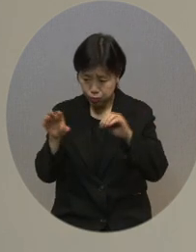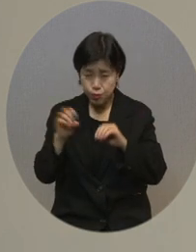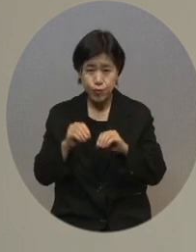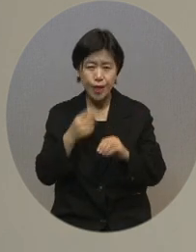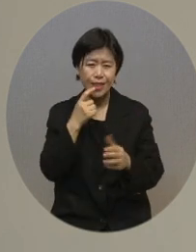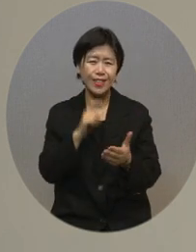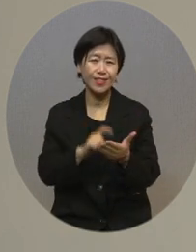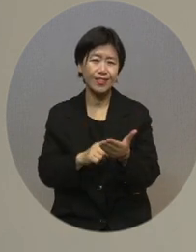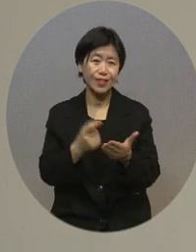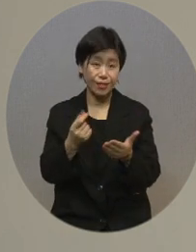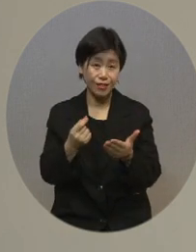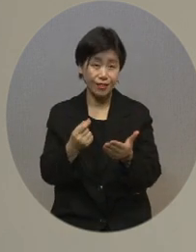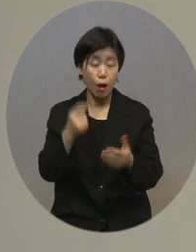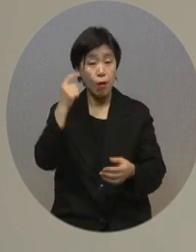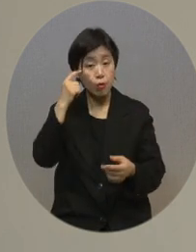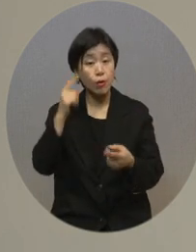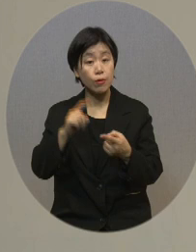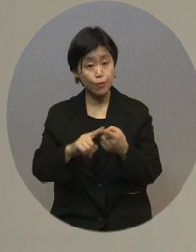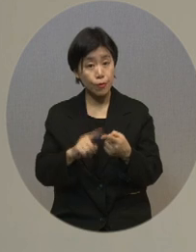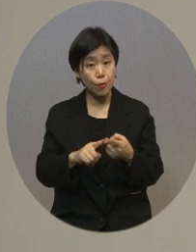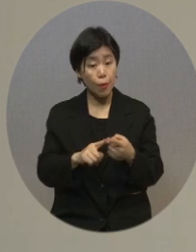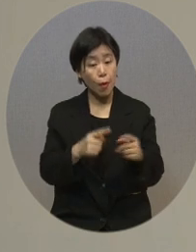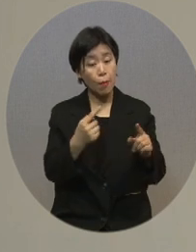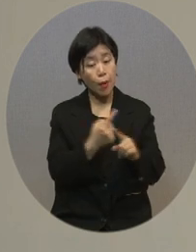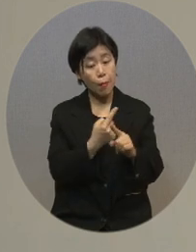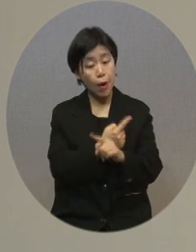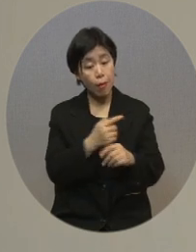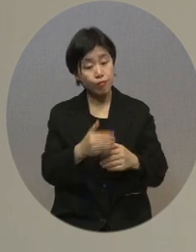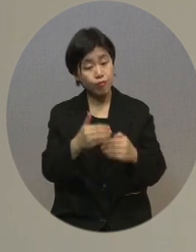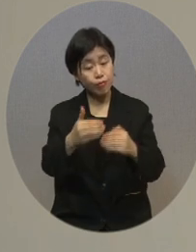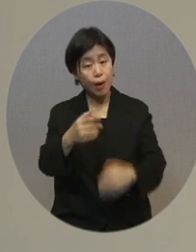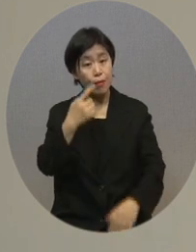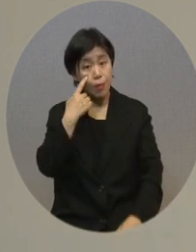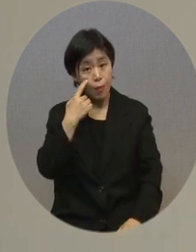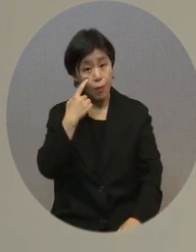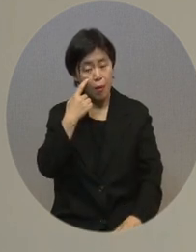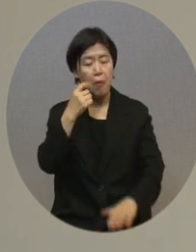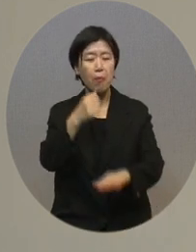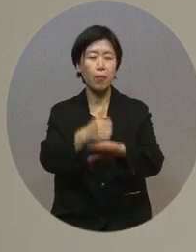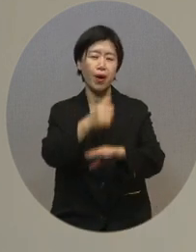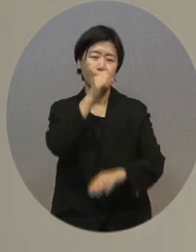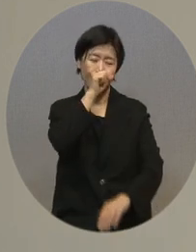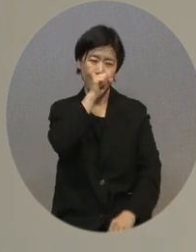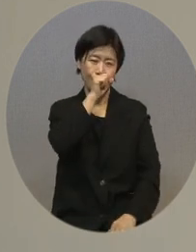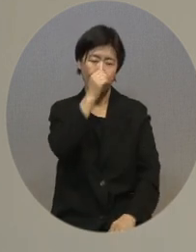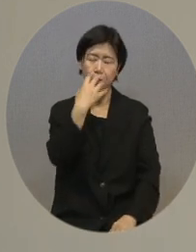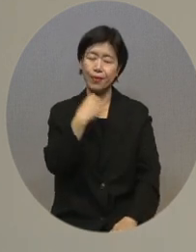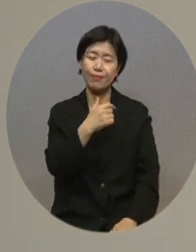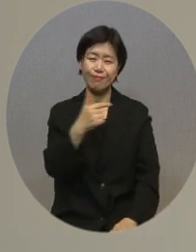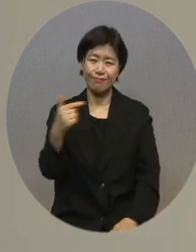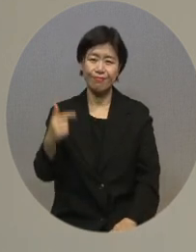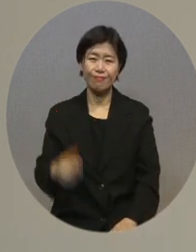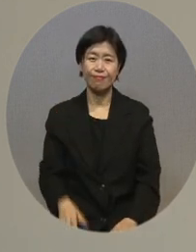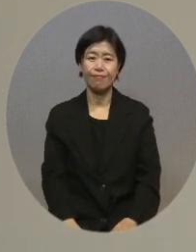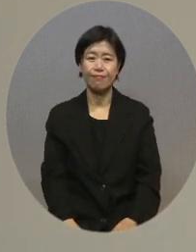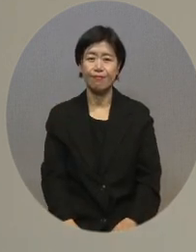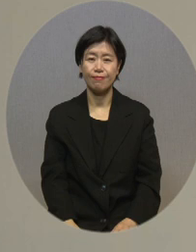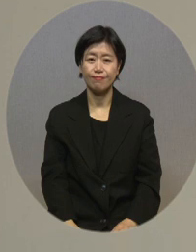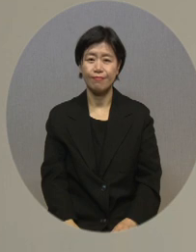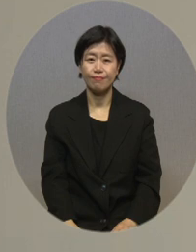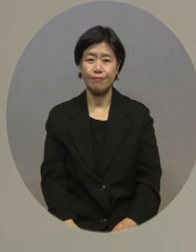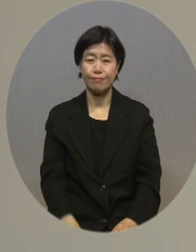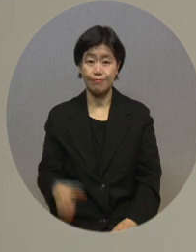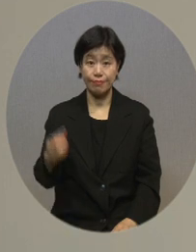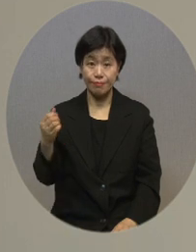생각들을 가지고 있던 것들을 그대로 실현해보고 또 성과도 보고 하니까 너무 좋고요. 또 하나는